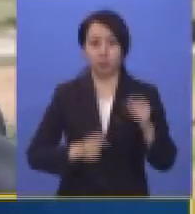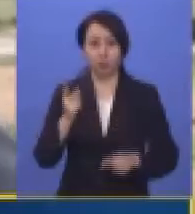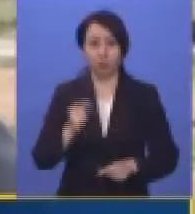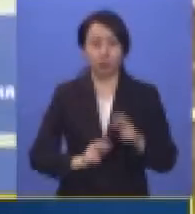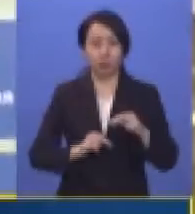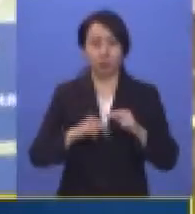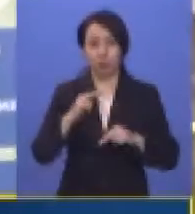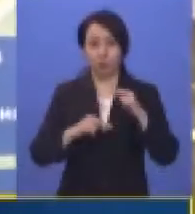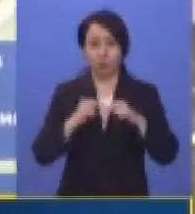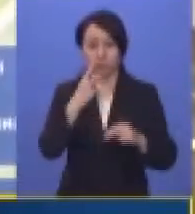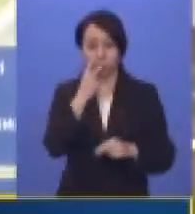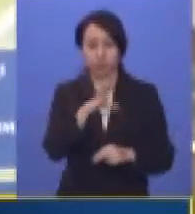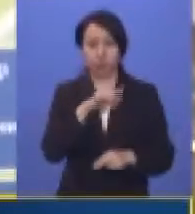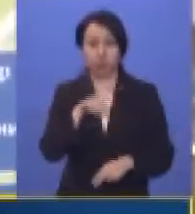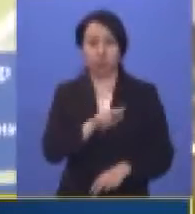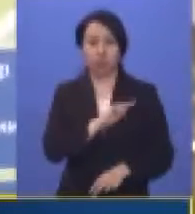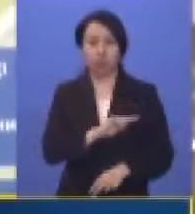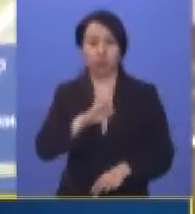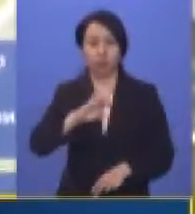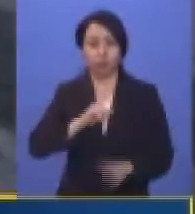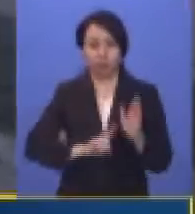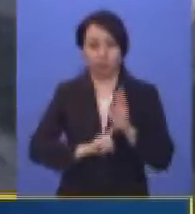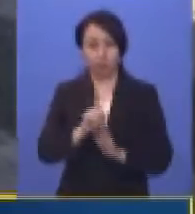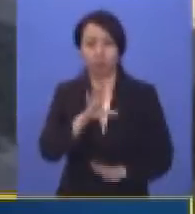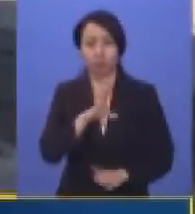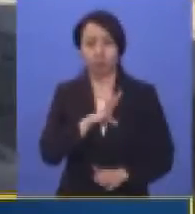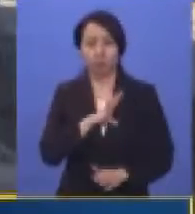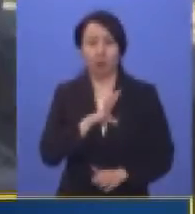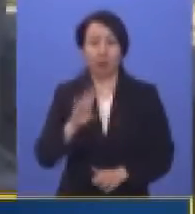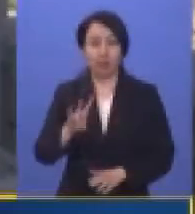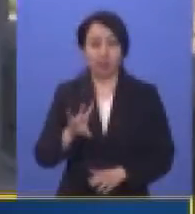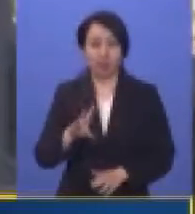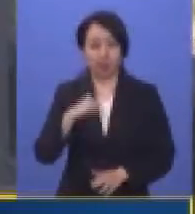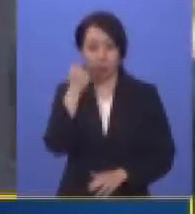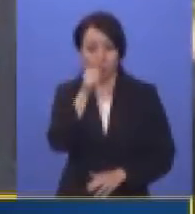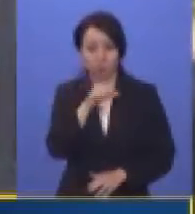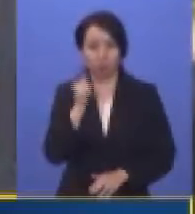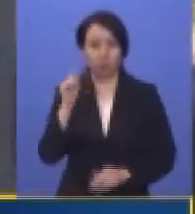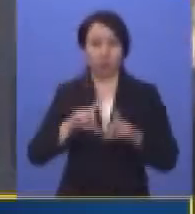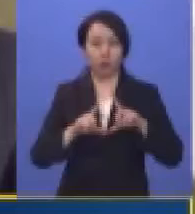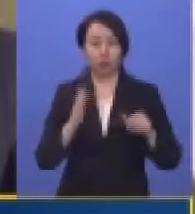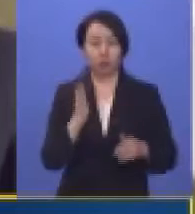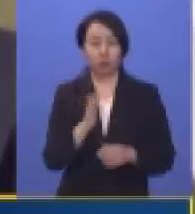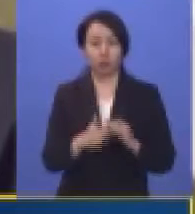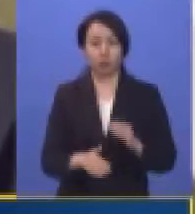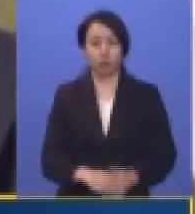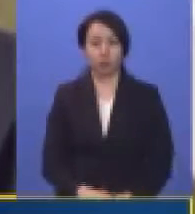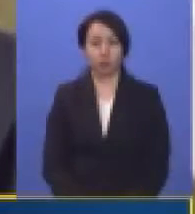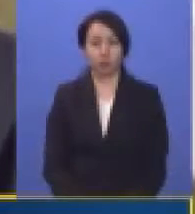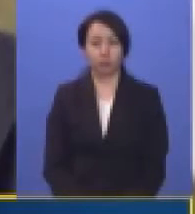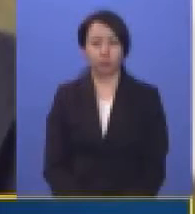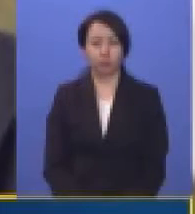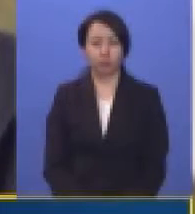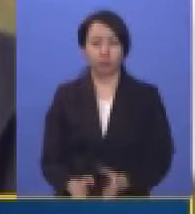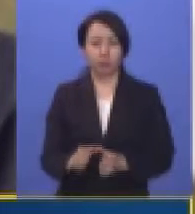ферманың құрылысын көрді. Мұндағы жұмыстар маусым айында басталыпты. Ал қараша айында ірі қара тұратын ғимарат іске қосылмақ. Қарамалды сол